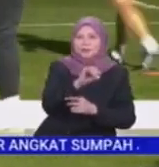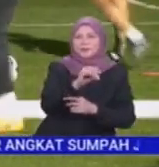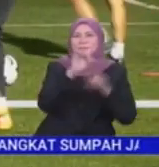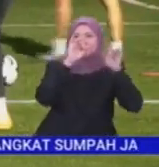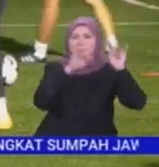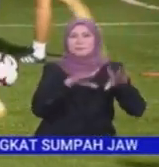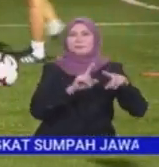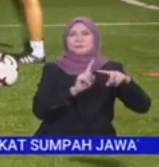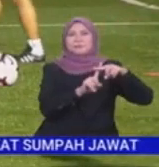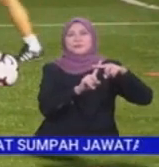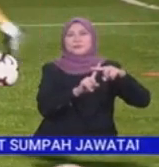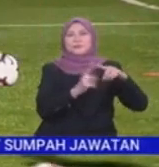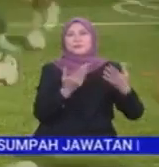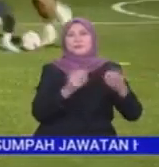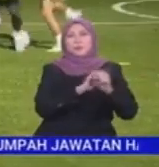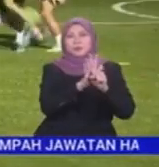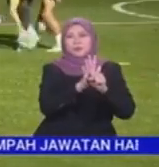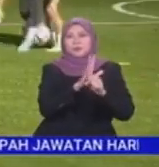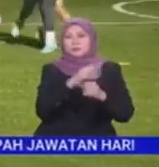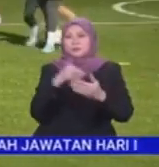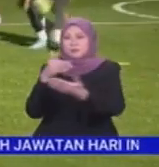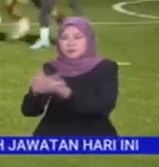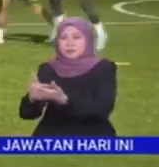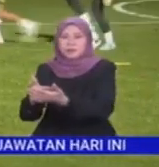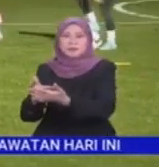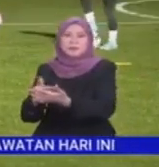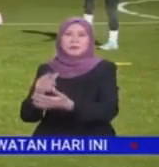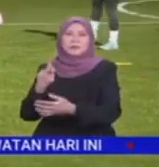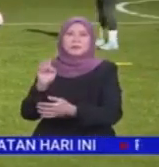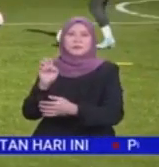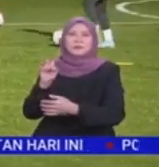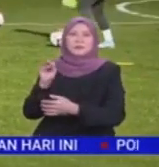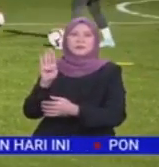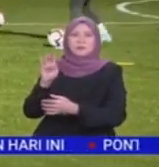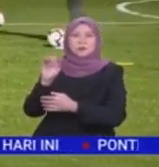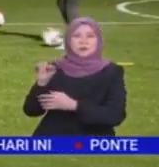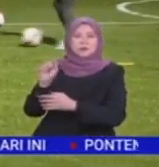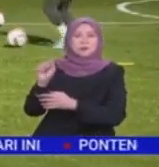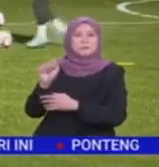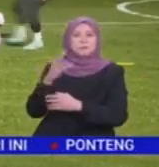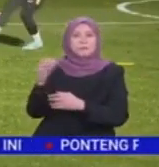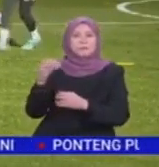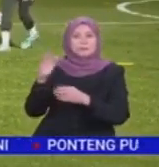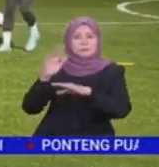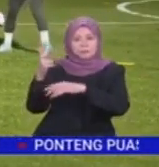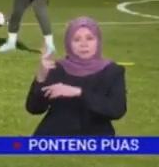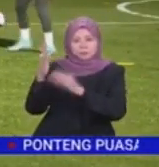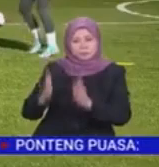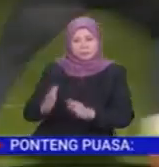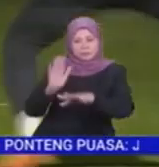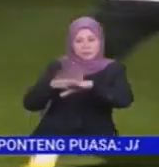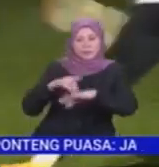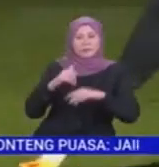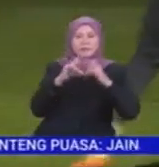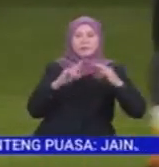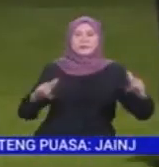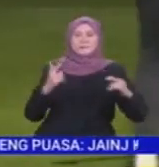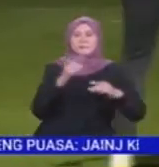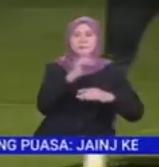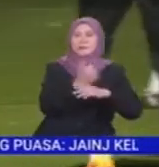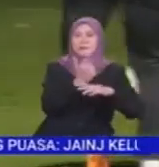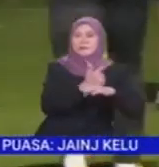positif COVID-19 sejurus tiba di Kemboja. Seramai 31 pemain telah dipanggil ke kem latihan pusat sebagai